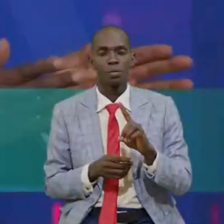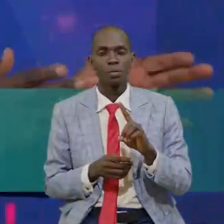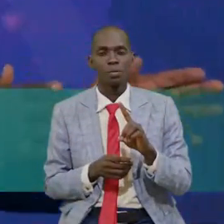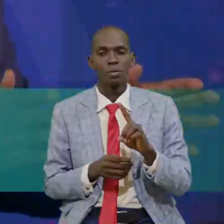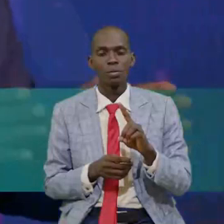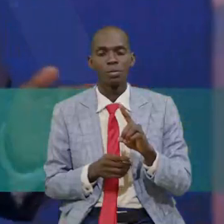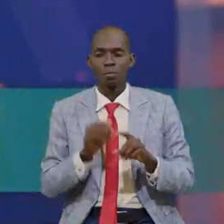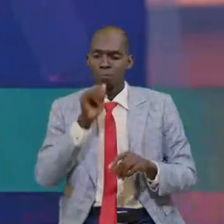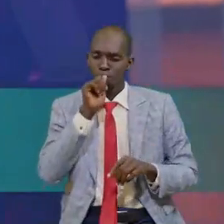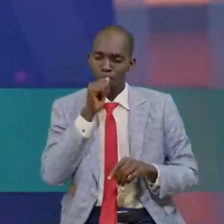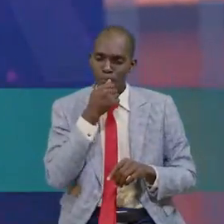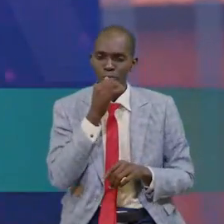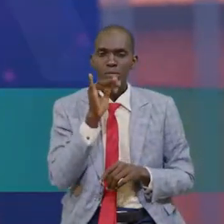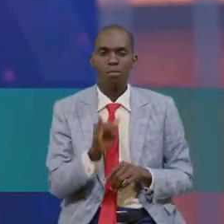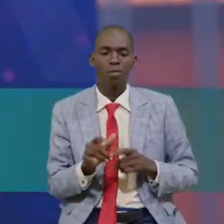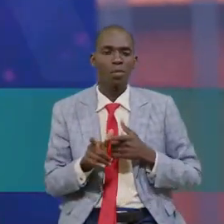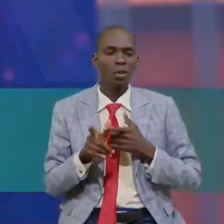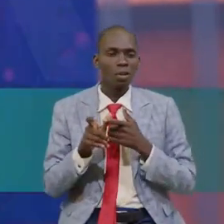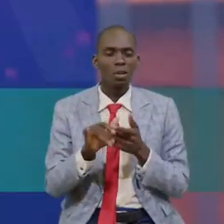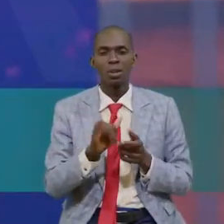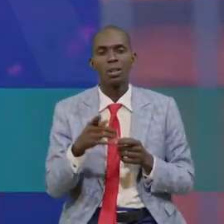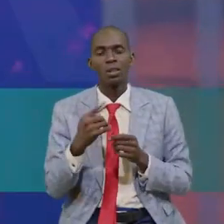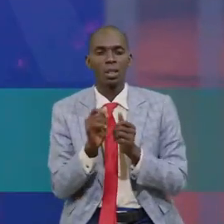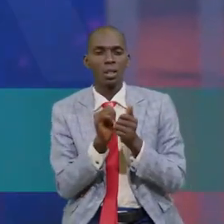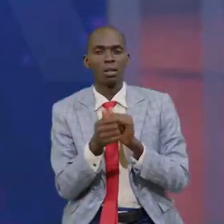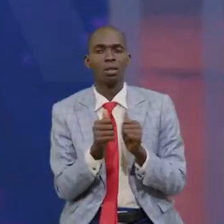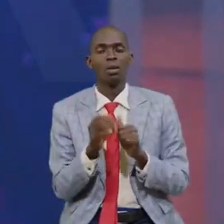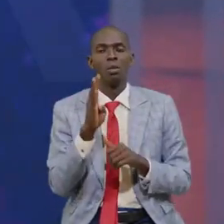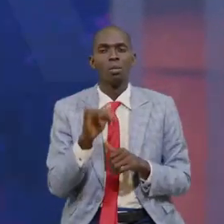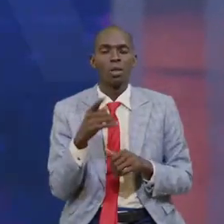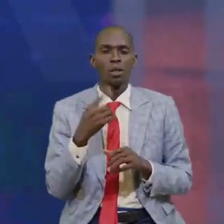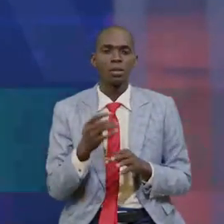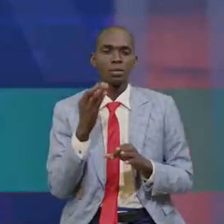courir avec persévérance la course par la foi